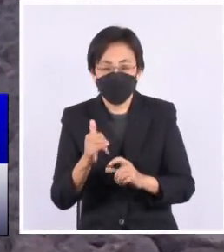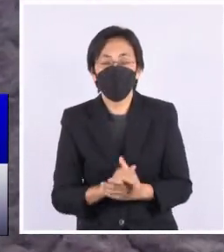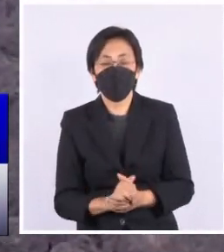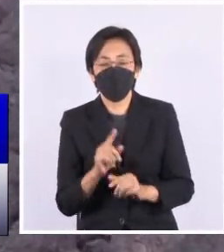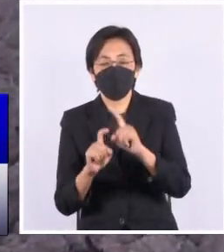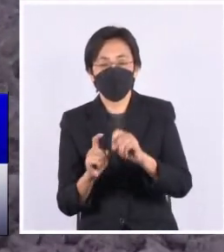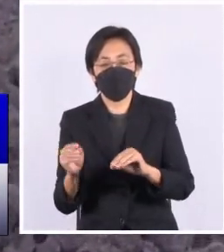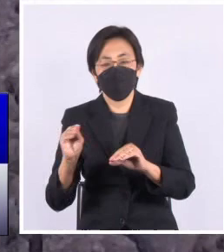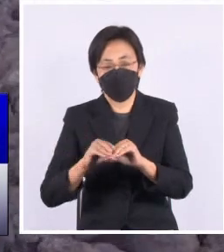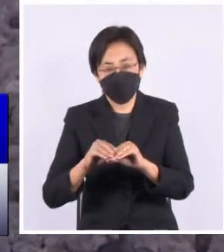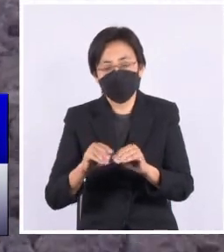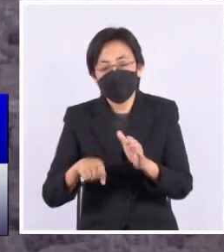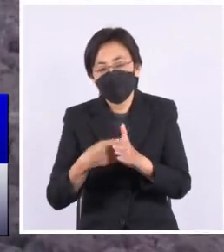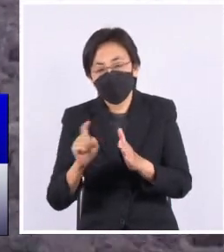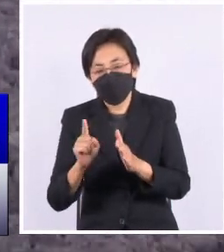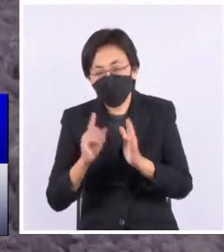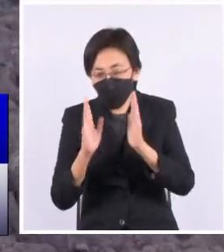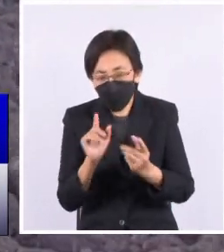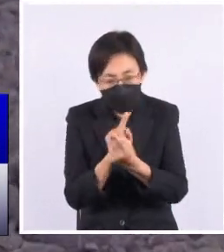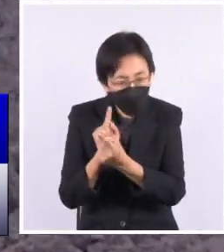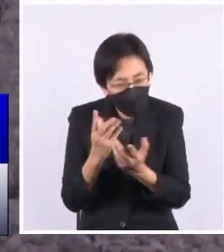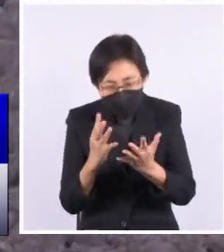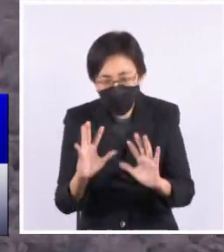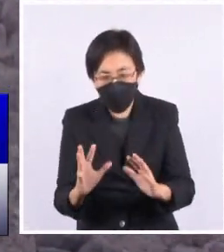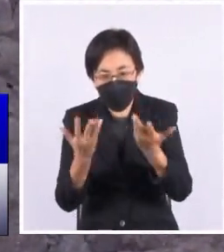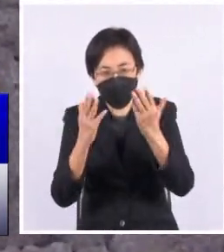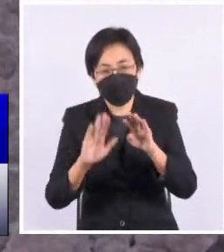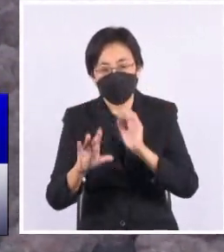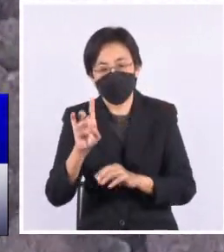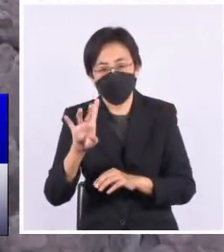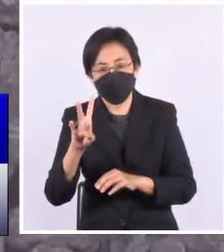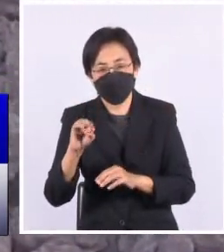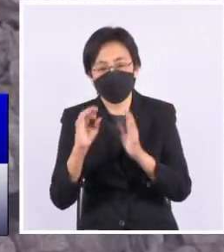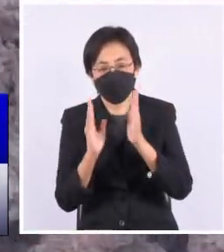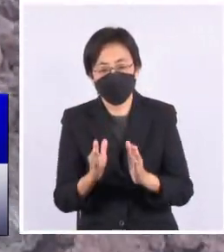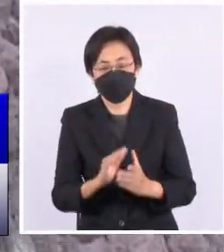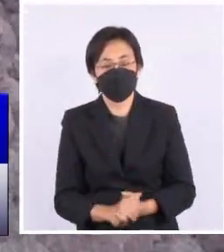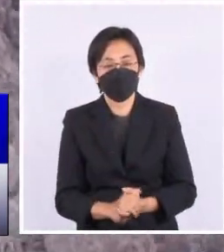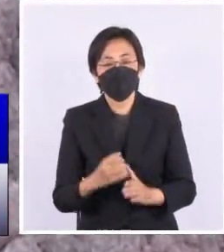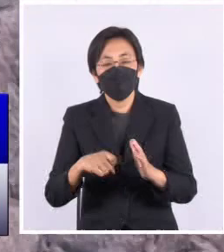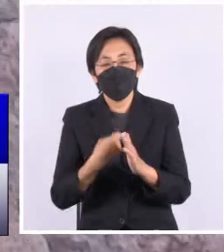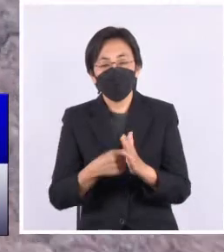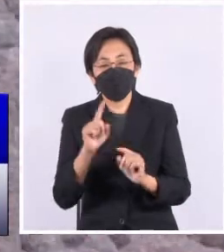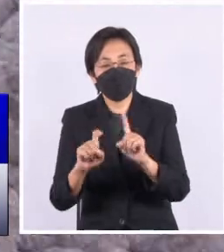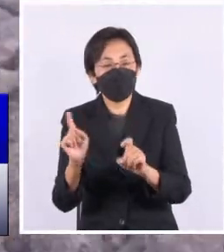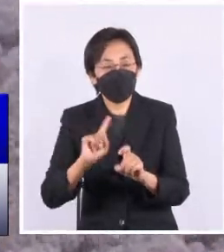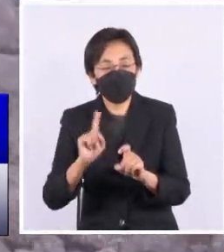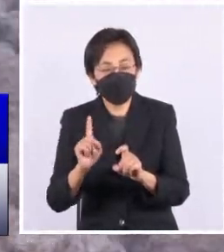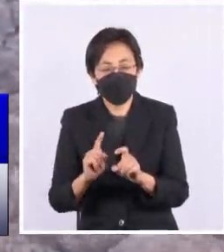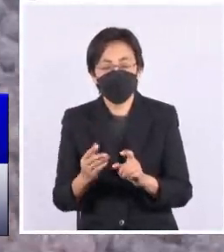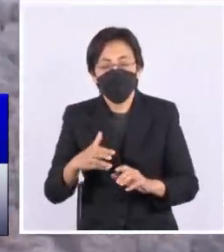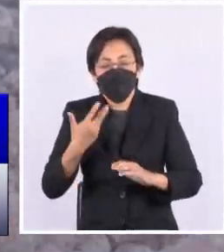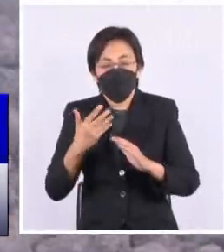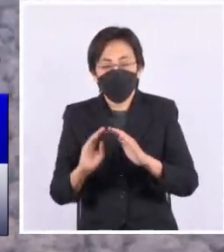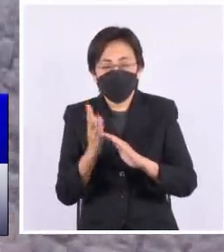เพิ่มขึ้นอีกเนื่องจากจะมีรายงานผู้สูญหายอีกมากกว่า 170คน 0สาเหตุของการเสียชีวิตนะครับส่วนใหญ่มาจากลาวา